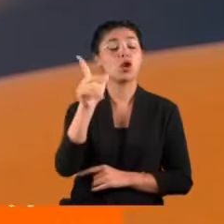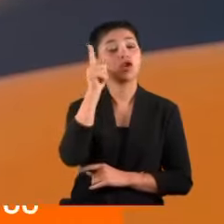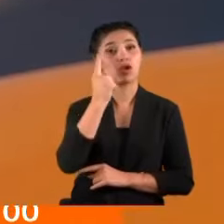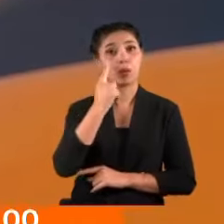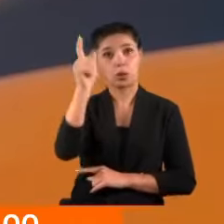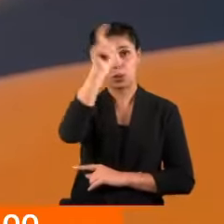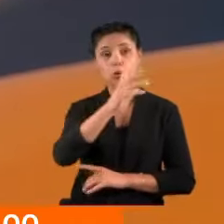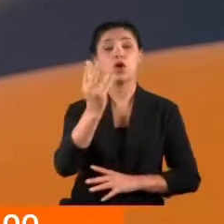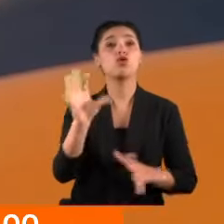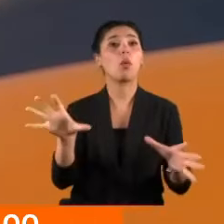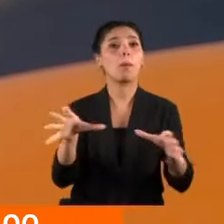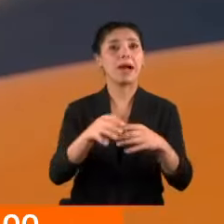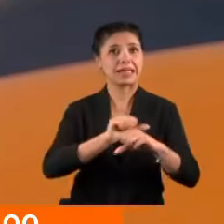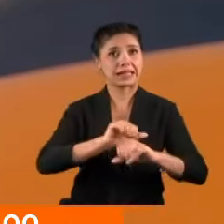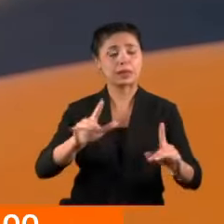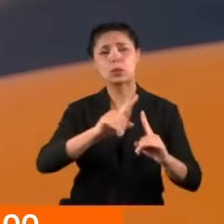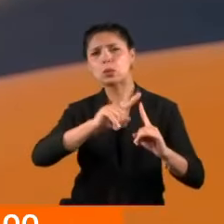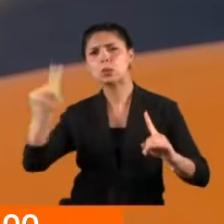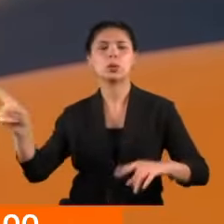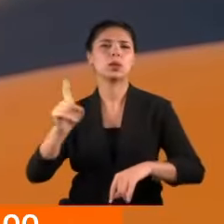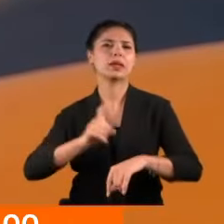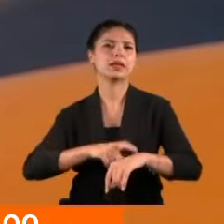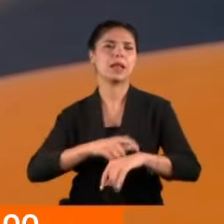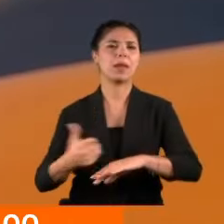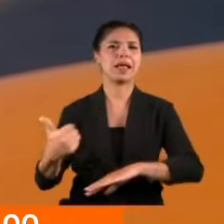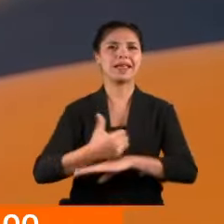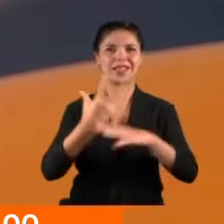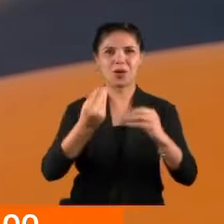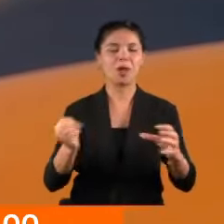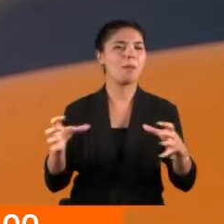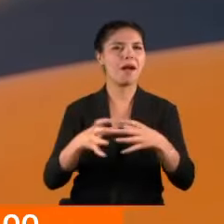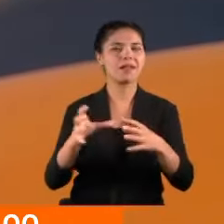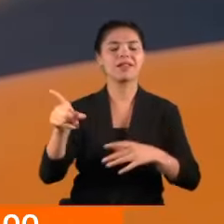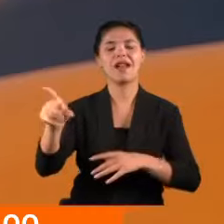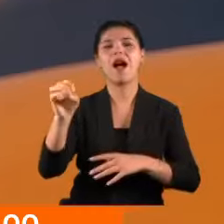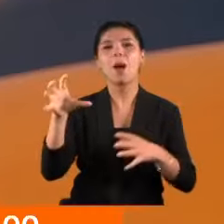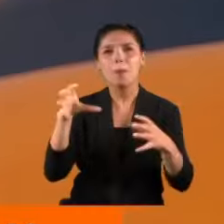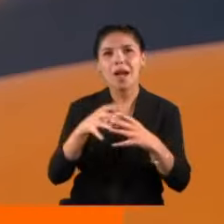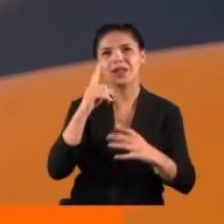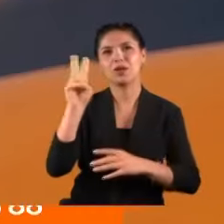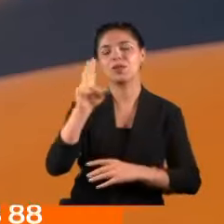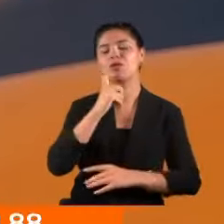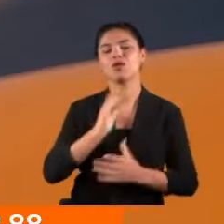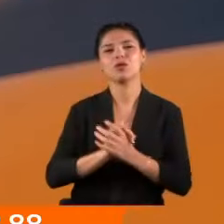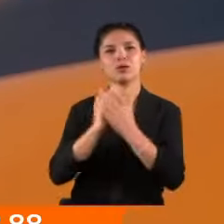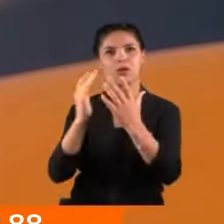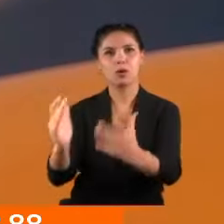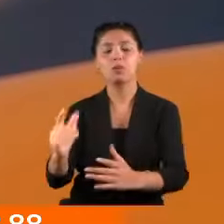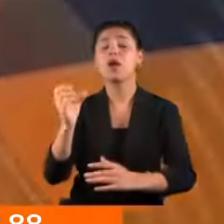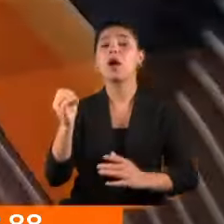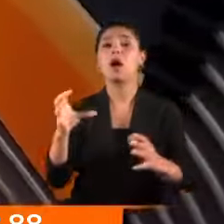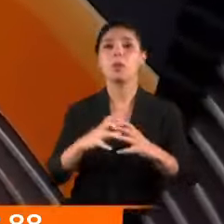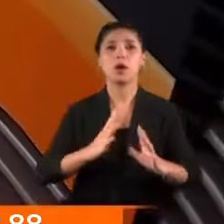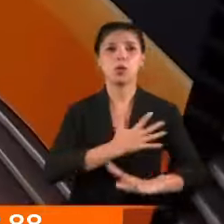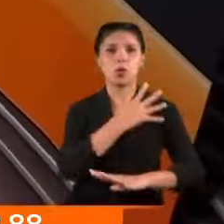Türkiye'nin çok partili sistemde en uzun süre iktidarda kalan partisi AK Parti 23. yaşını kutluyor. AK Parti Kongre